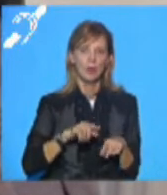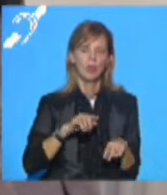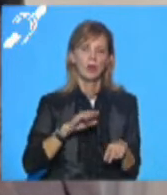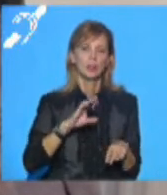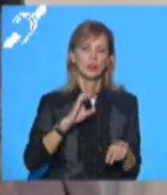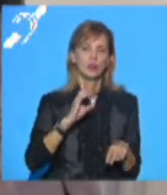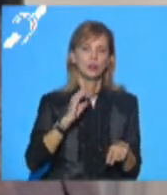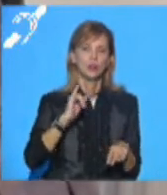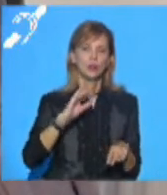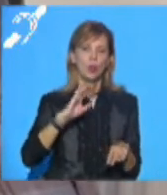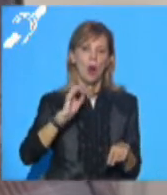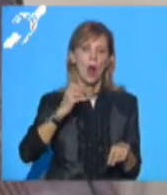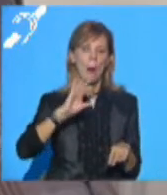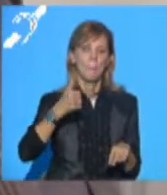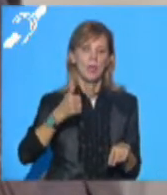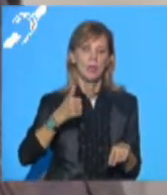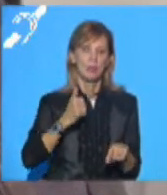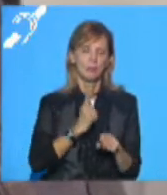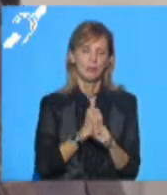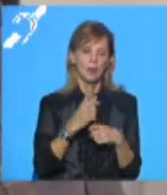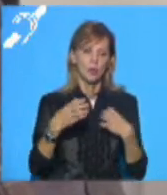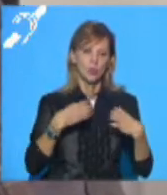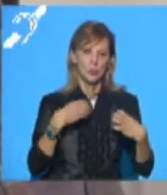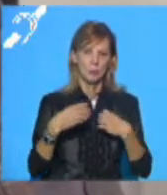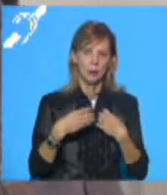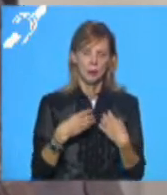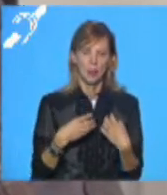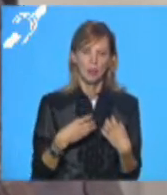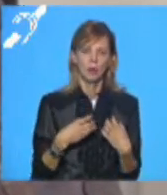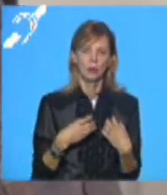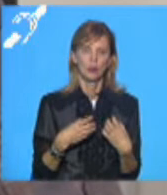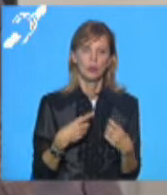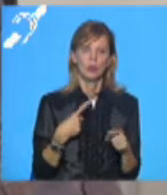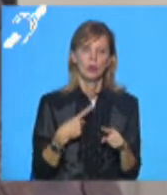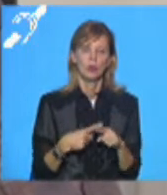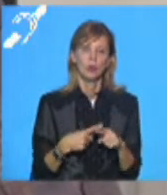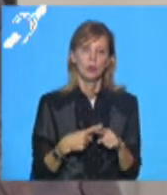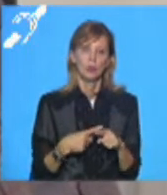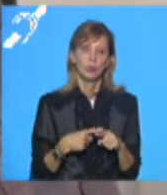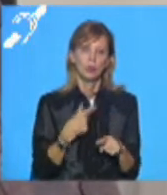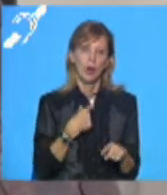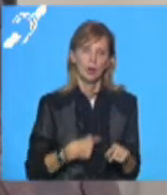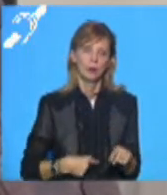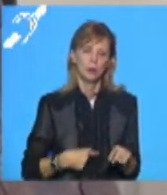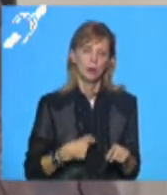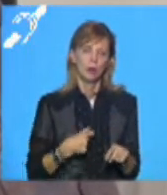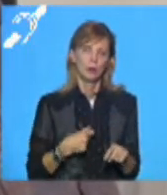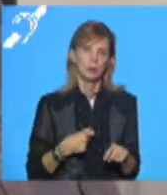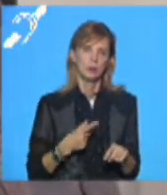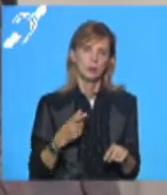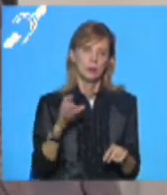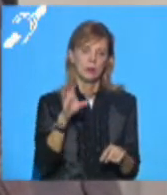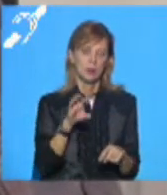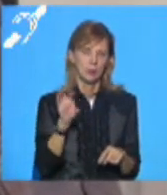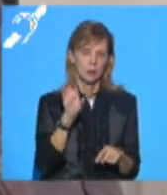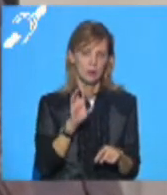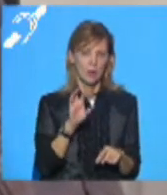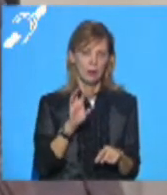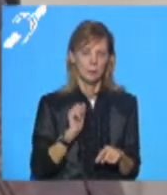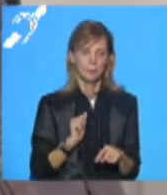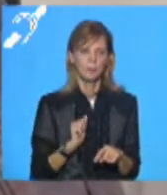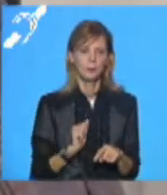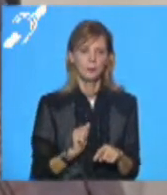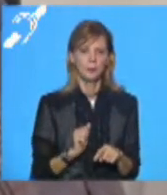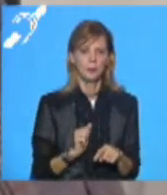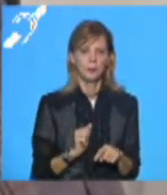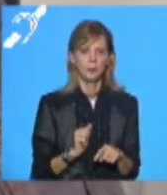Ceabă, va regiza un spectacol al cărui autor, Brian Friel, este unul dintre cei mai jucați